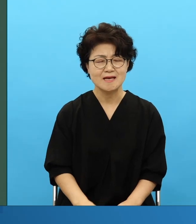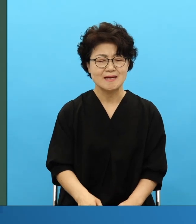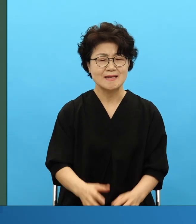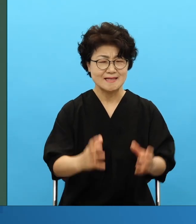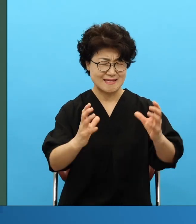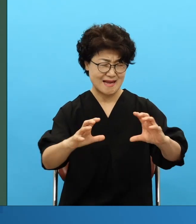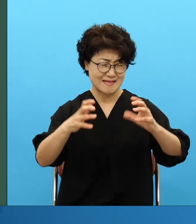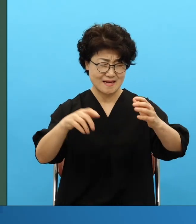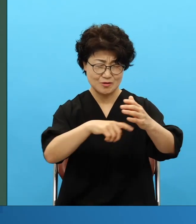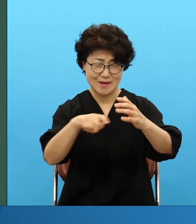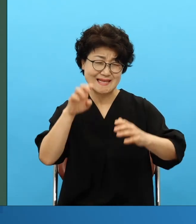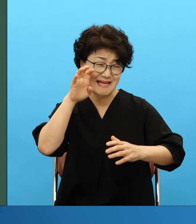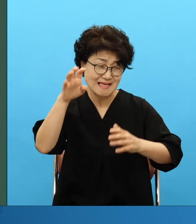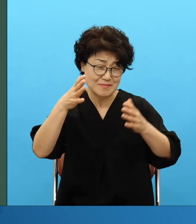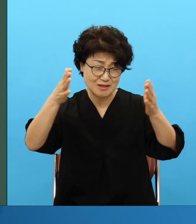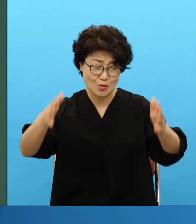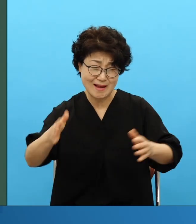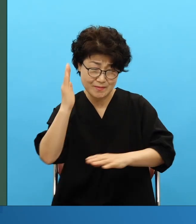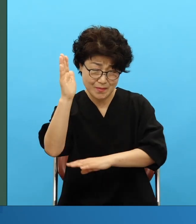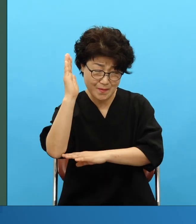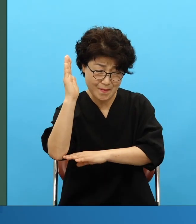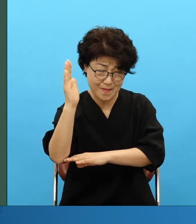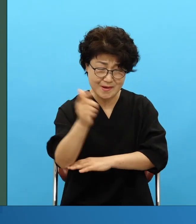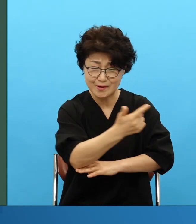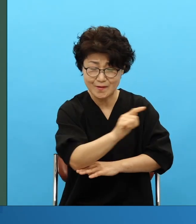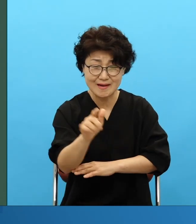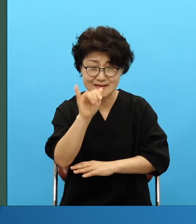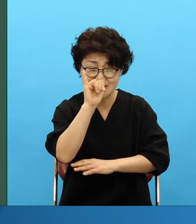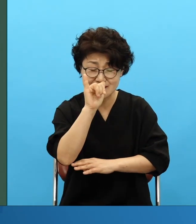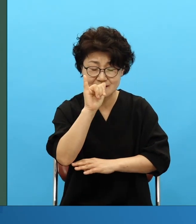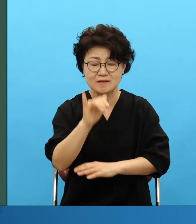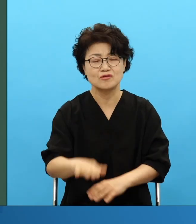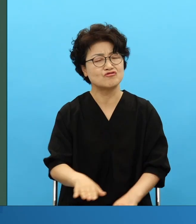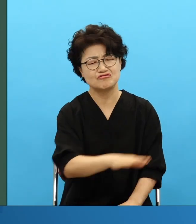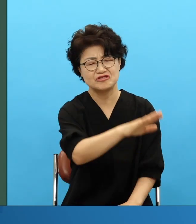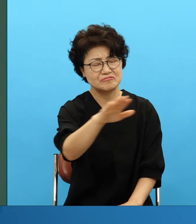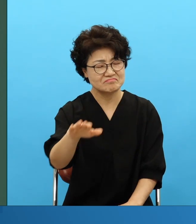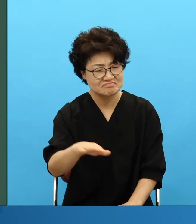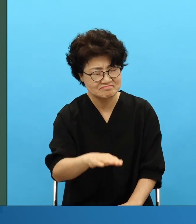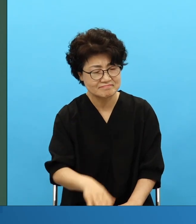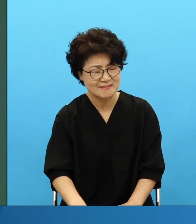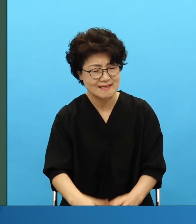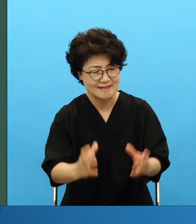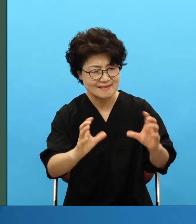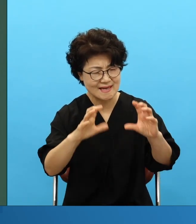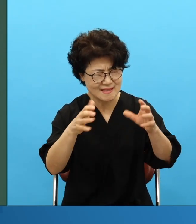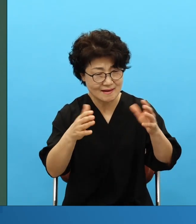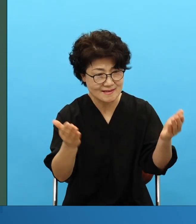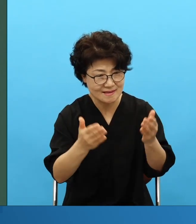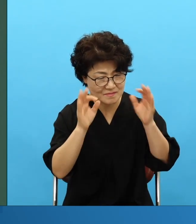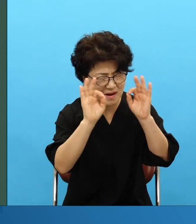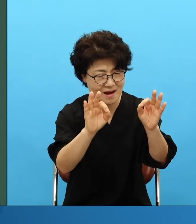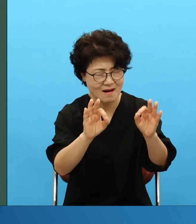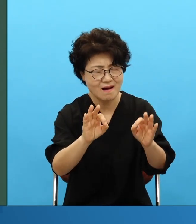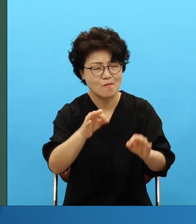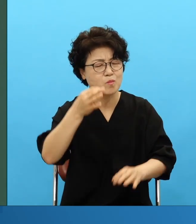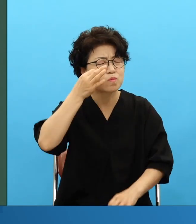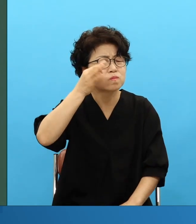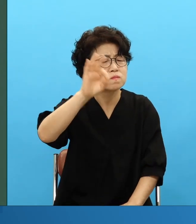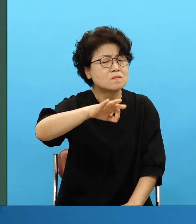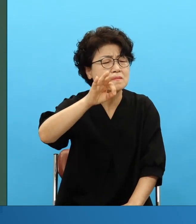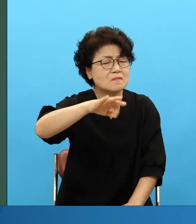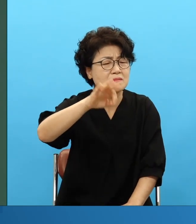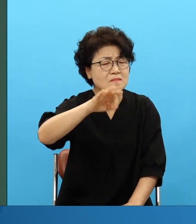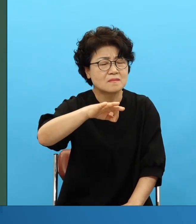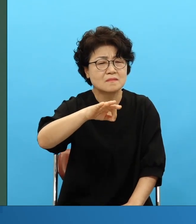of the ministry of his earthly ministry, that's the introduction. 우리는 서론을 붙잡고 세상 정복을 하니까 안 되는 거죠. But we're trying to conquer the world 그 with just the